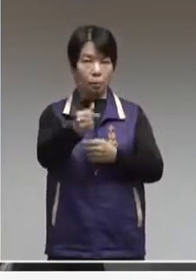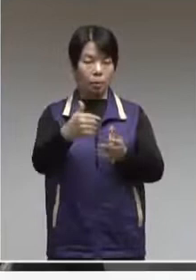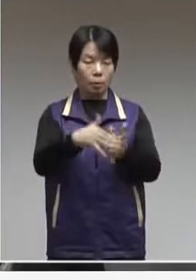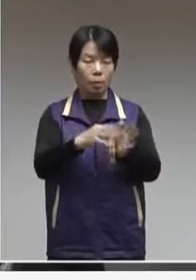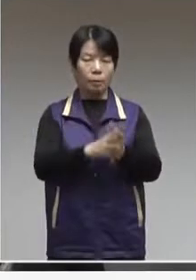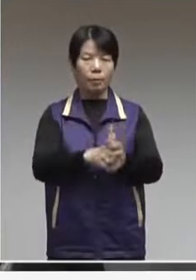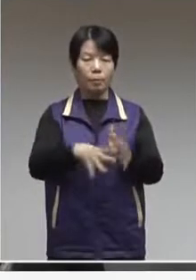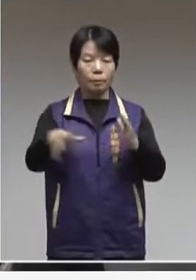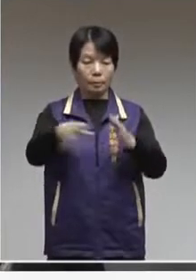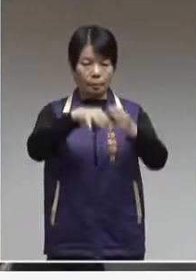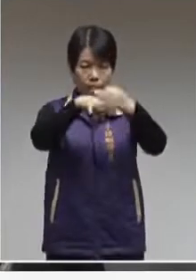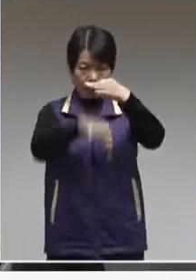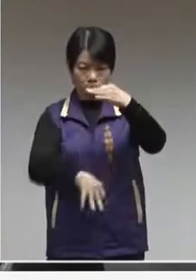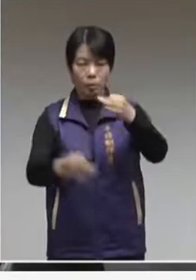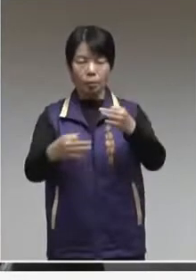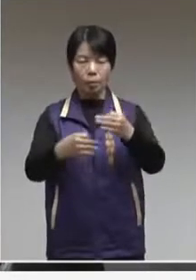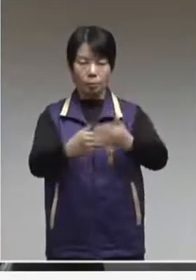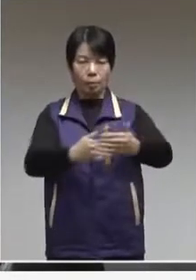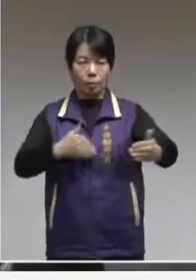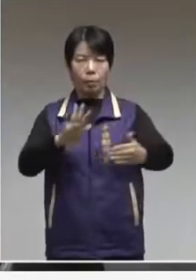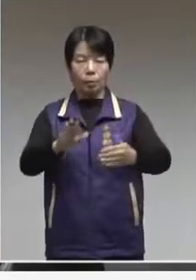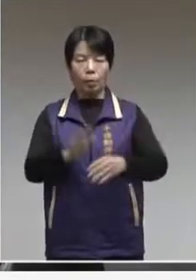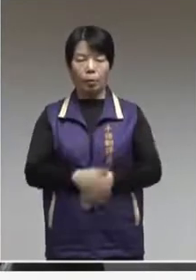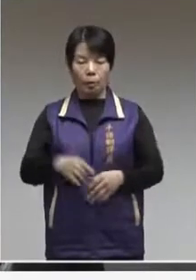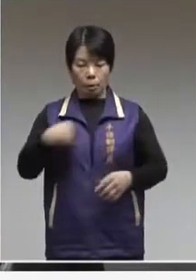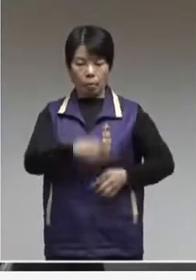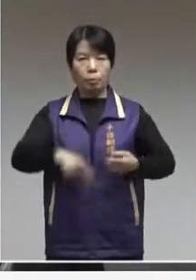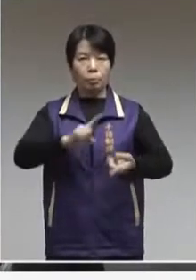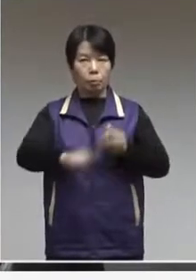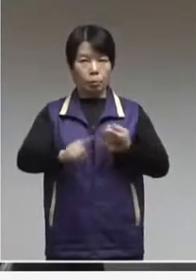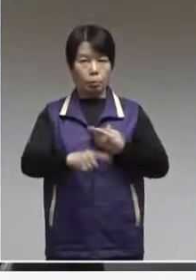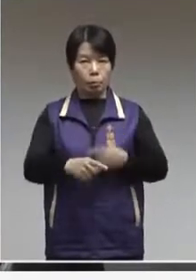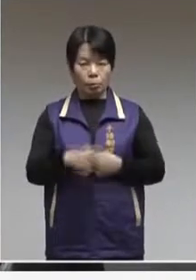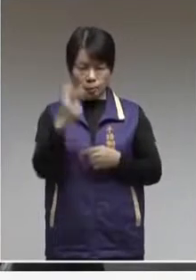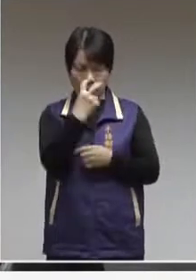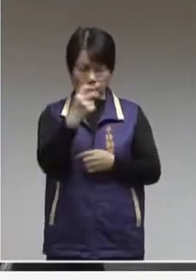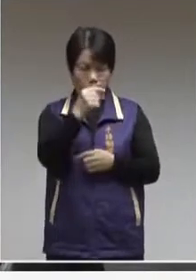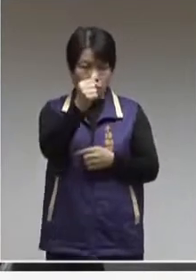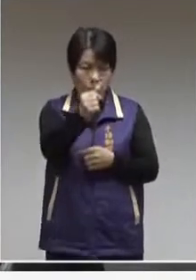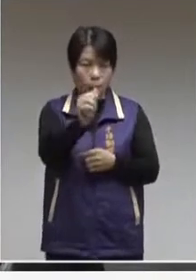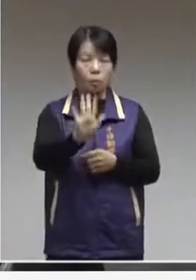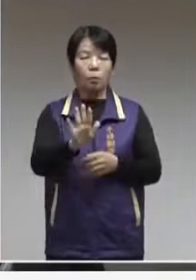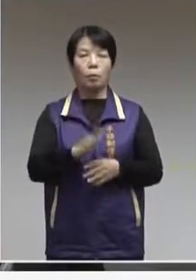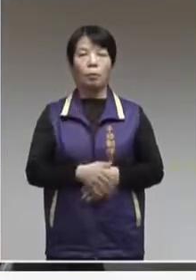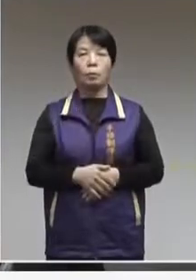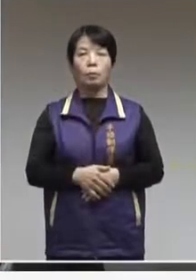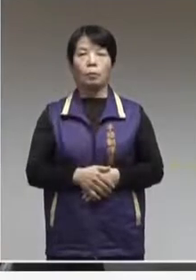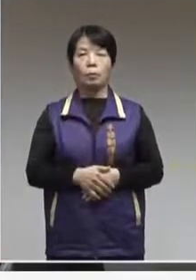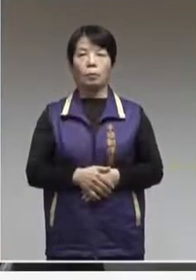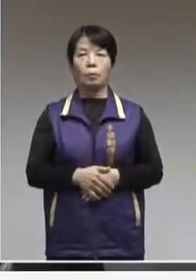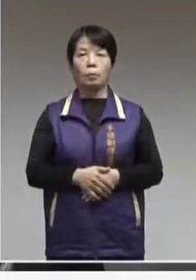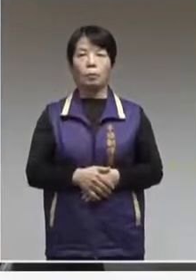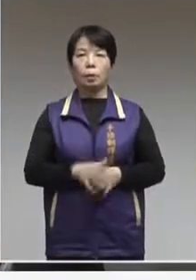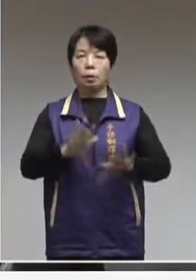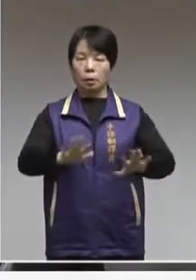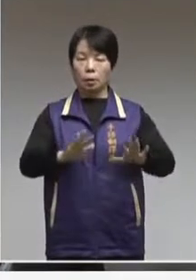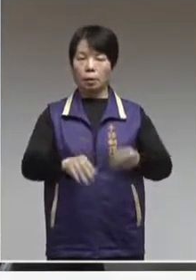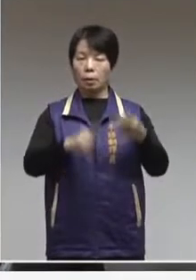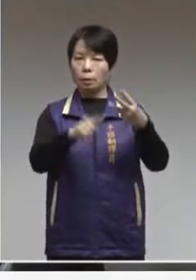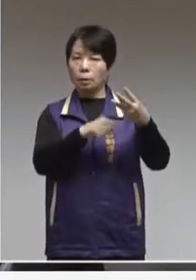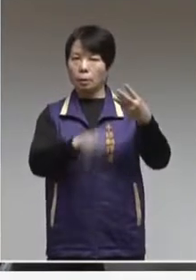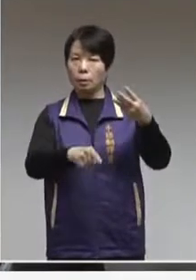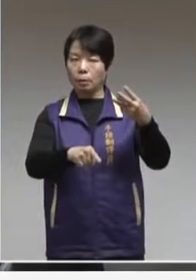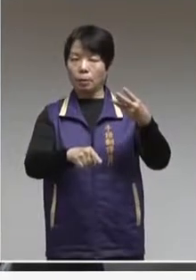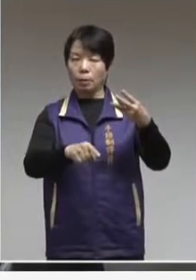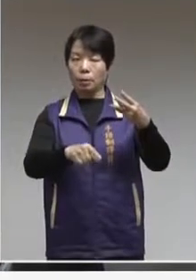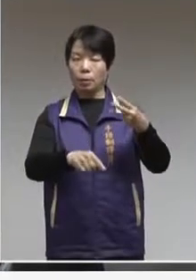框列隔离之后出现症状，然后经过采检确认的。那以上是刚是今天的三例本